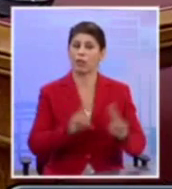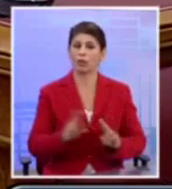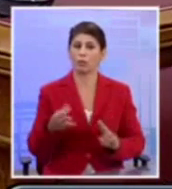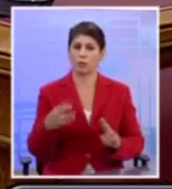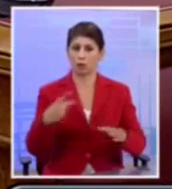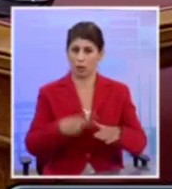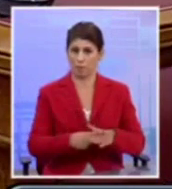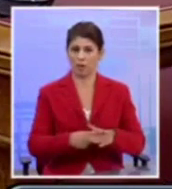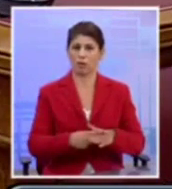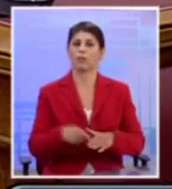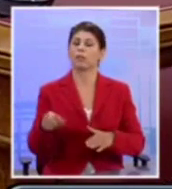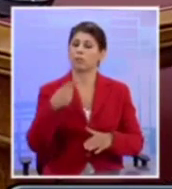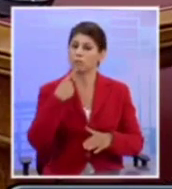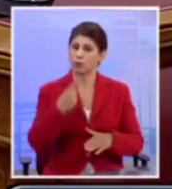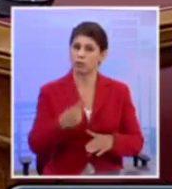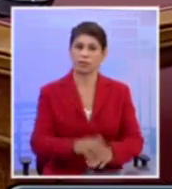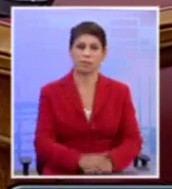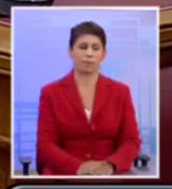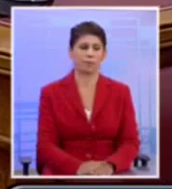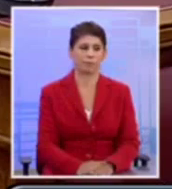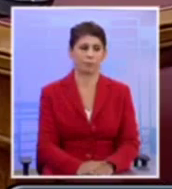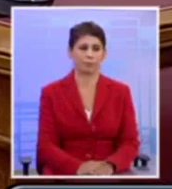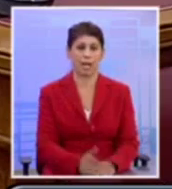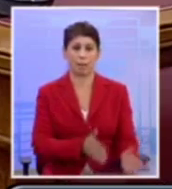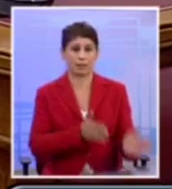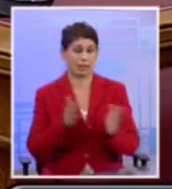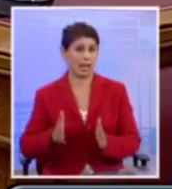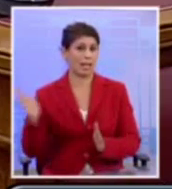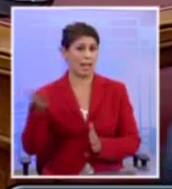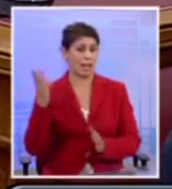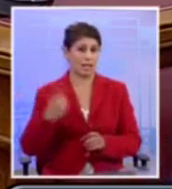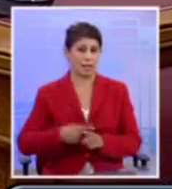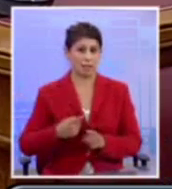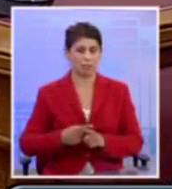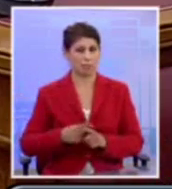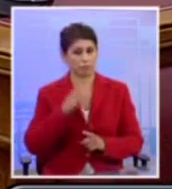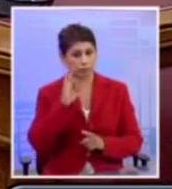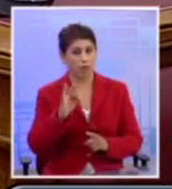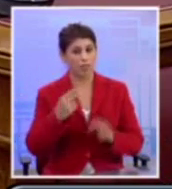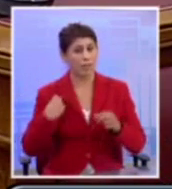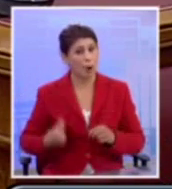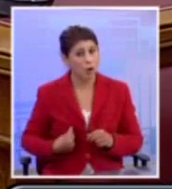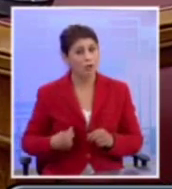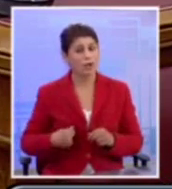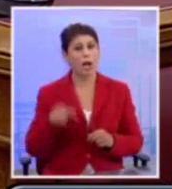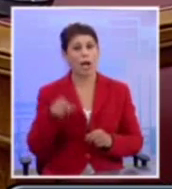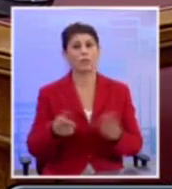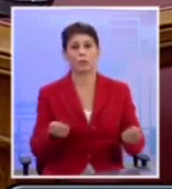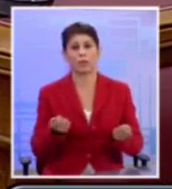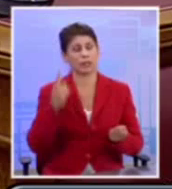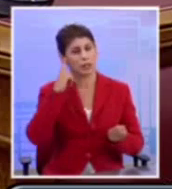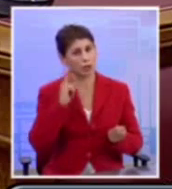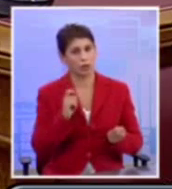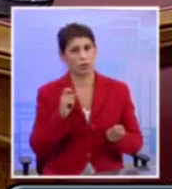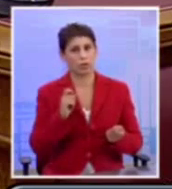Ταμείου που σας ανέφερα. Αντιθέτως, εάν η Ελλάδα το επιδίωκε και δημοσίως, αυτό που θα συνέβαινε και το